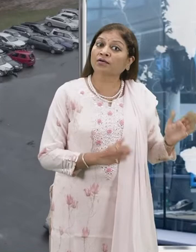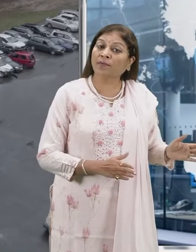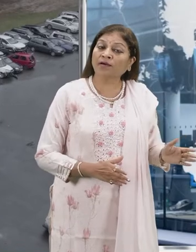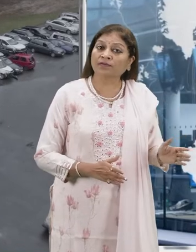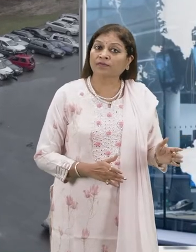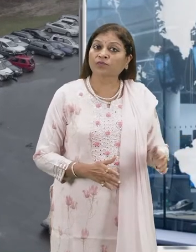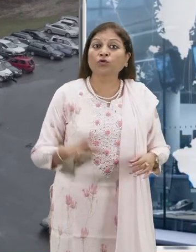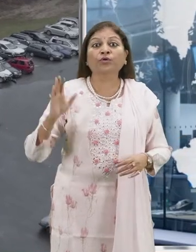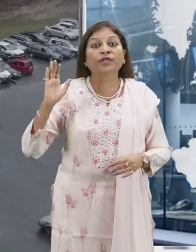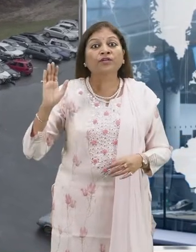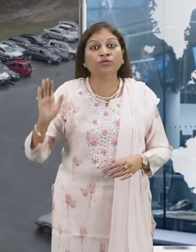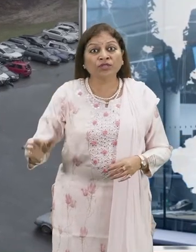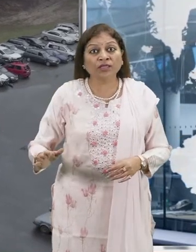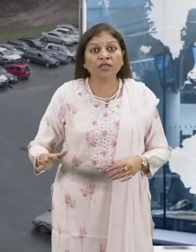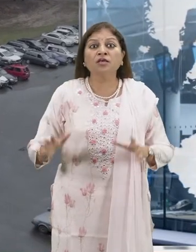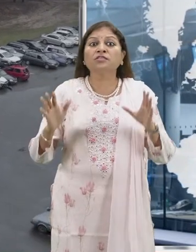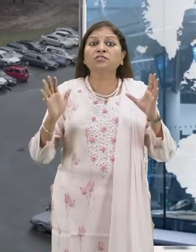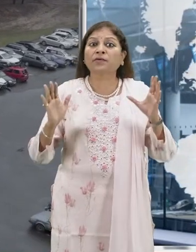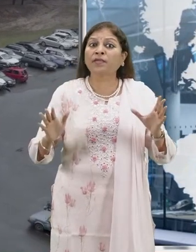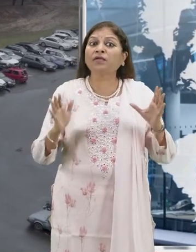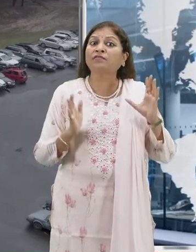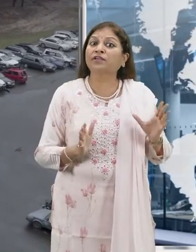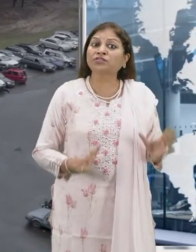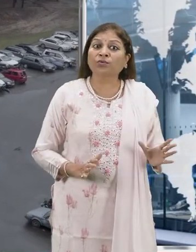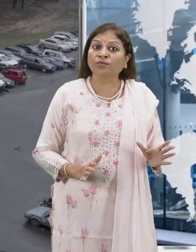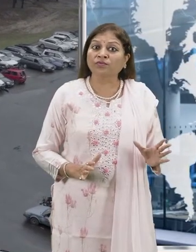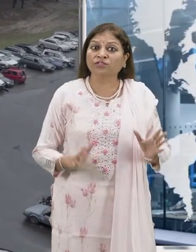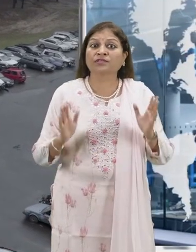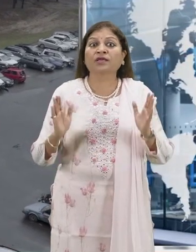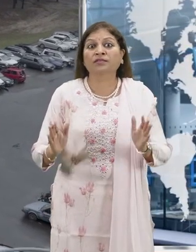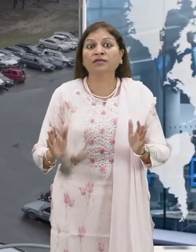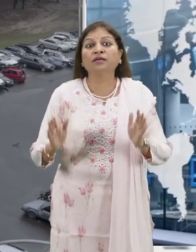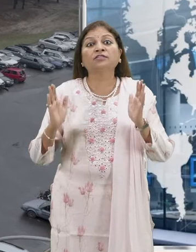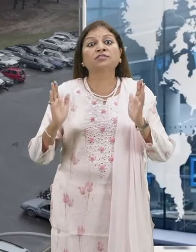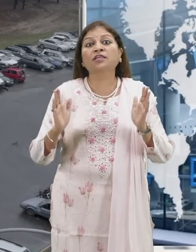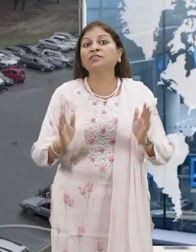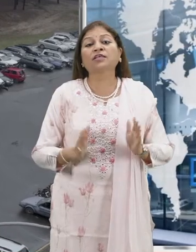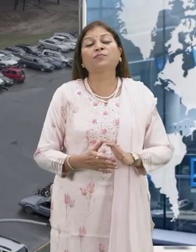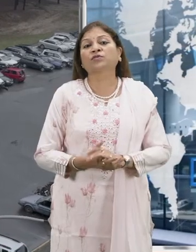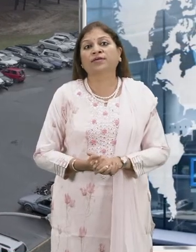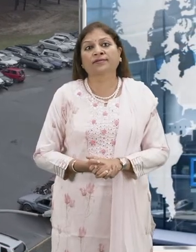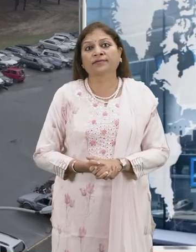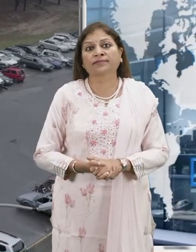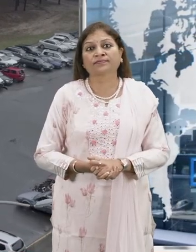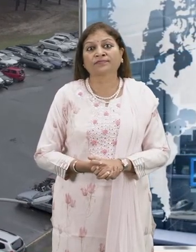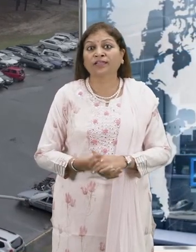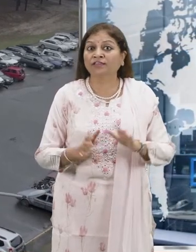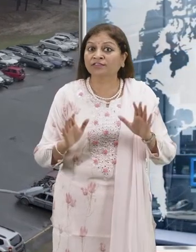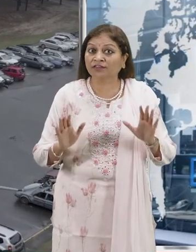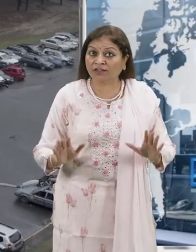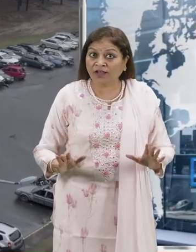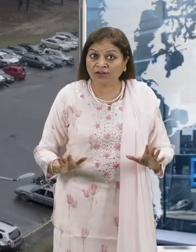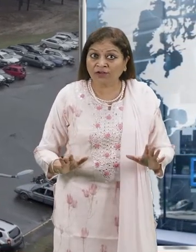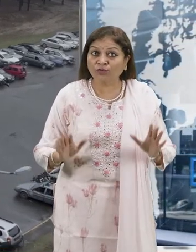उनका अखबार यूक्रेन युद्ध की सभी कवरेज को जनता तक सही सही पहुंचा रहे थे,